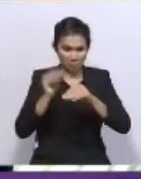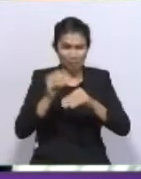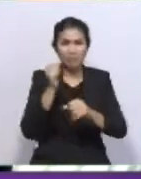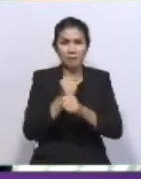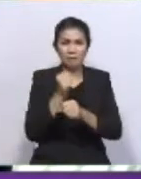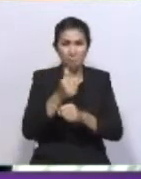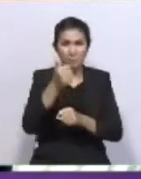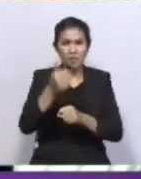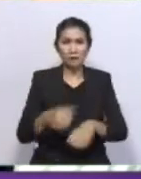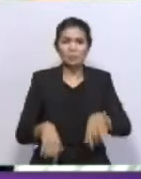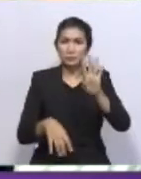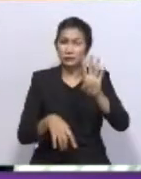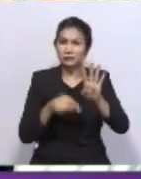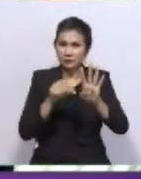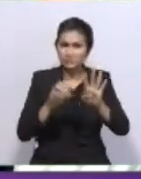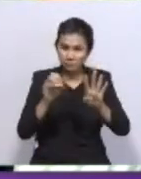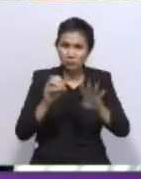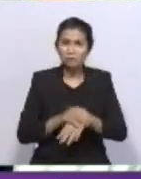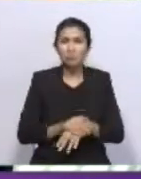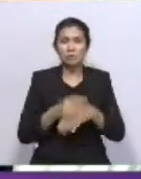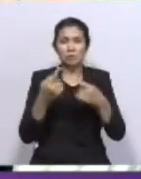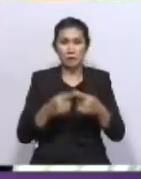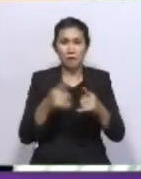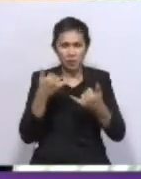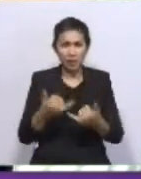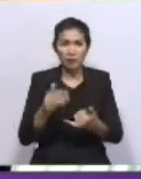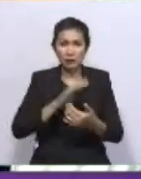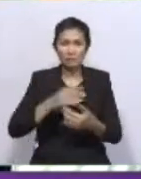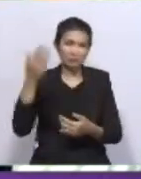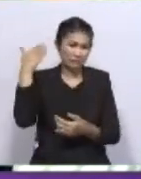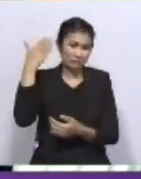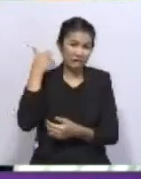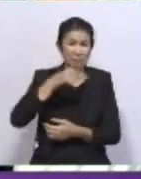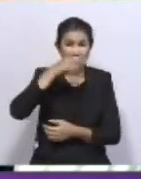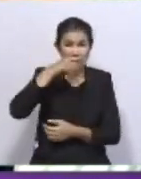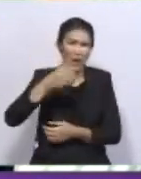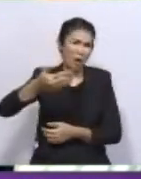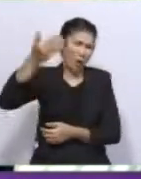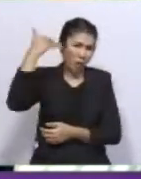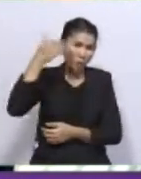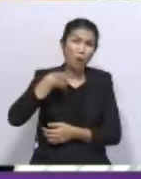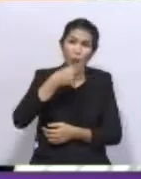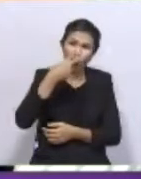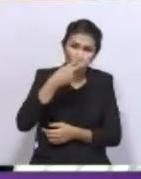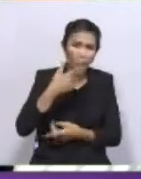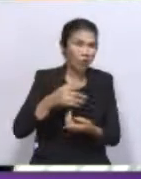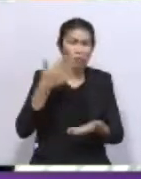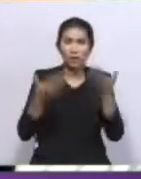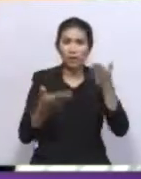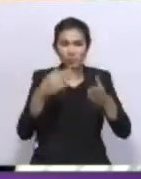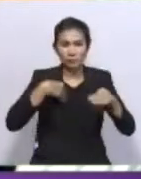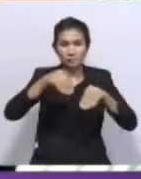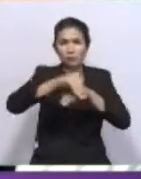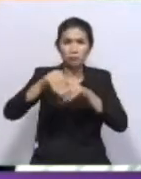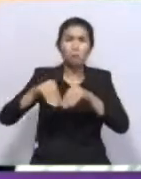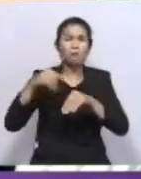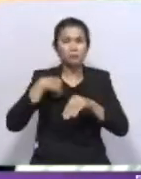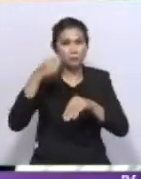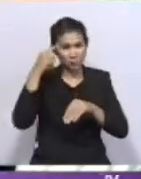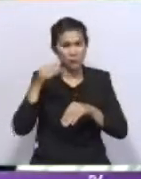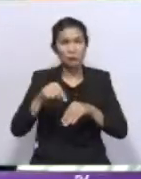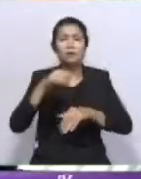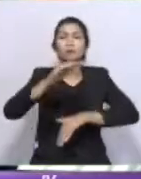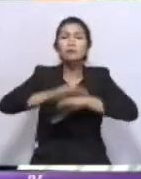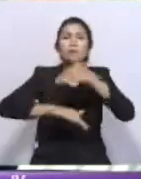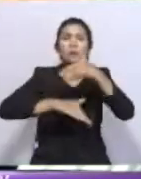า4%แต่เมื่อเทียบกับอัตราการเจริญเติบโตของไทยในอดีตเมื่อหลายทศวรรษก่อนรวมไปถึงในภูมิภาคใกล้เคียงยังถือว่าเป็นอัตราการเ